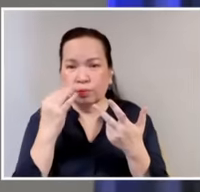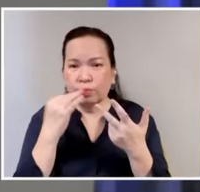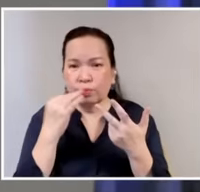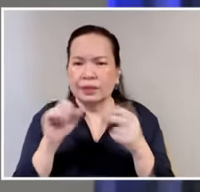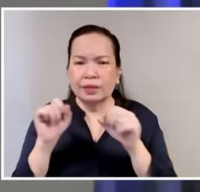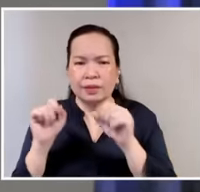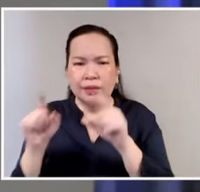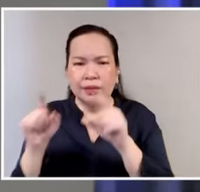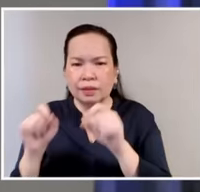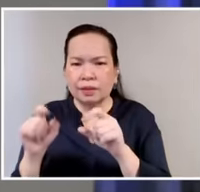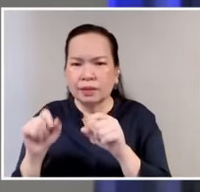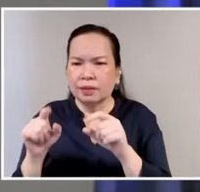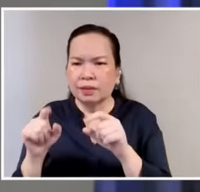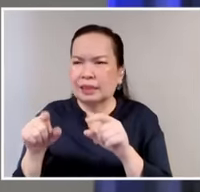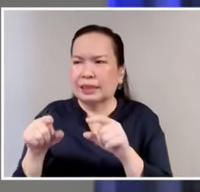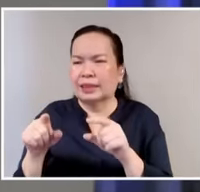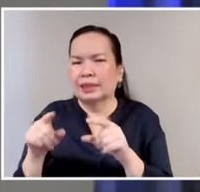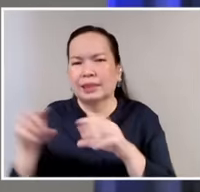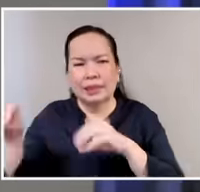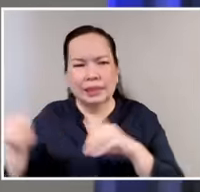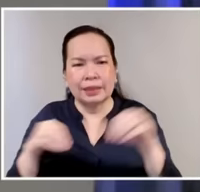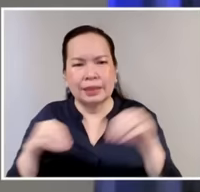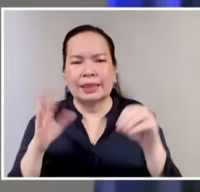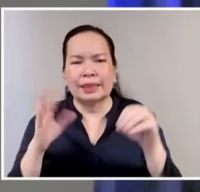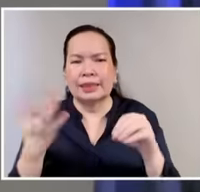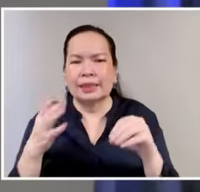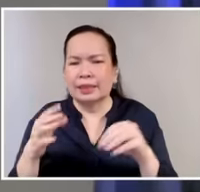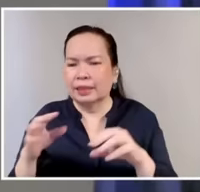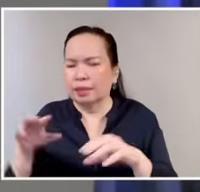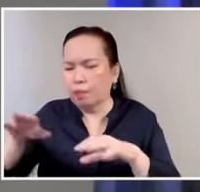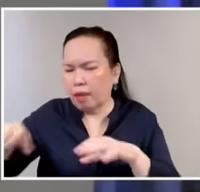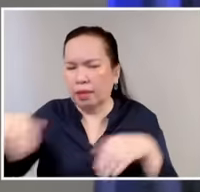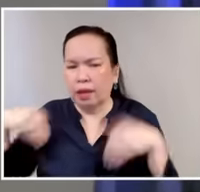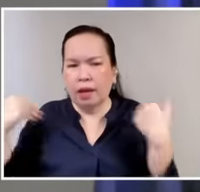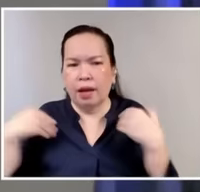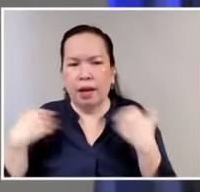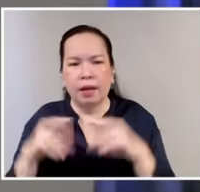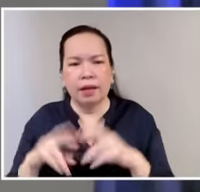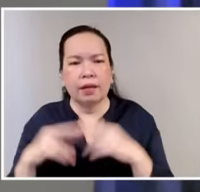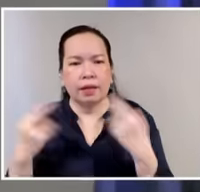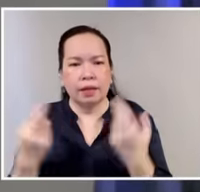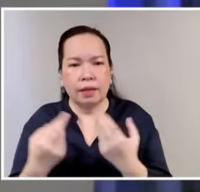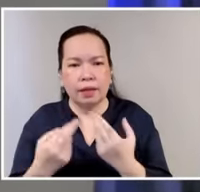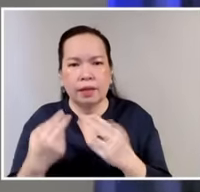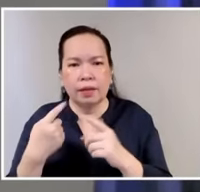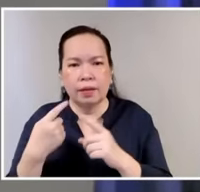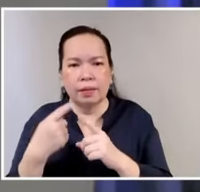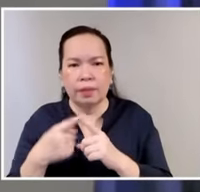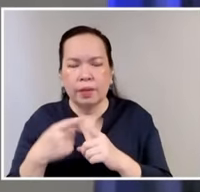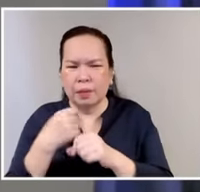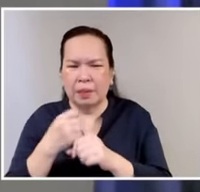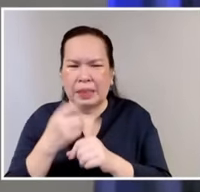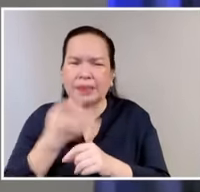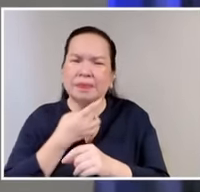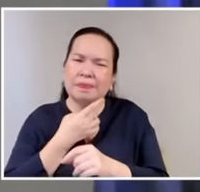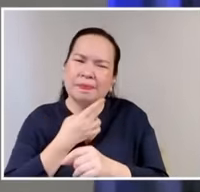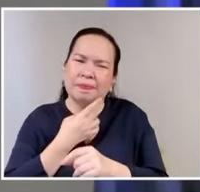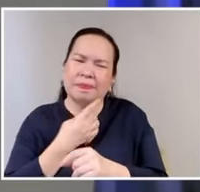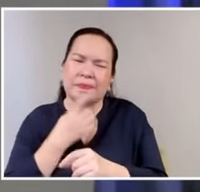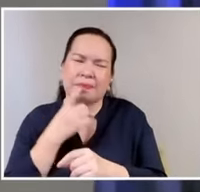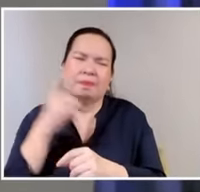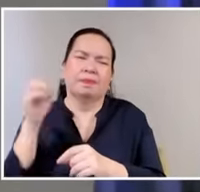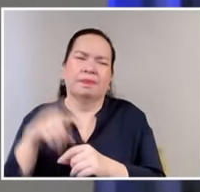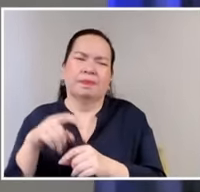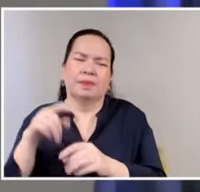mga menor de edad na kaanak. Gumagawa pa ang mga sospek ng maseselang video at larawan ng mga bata